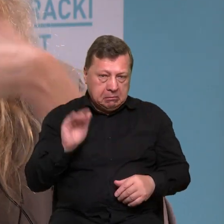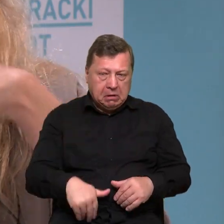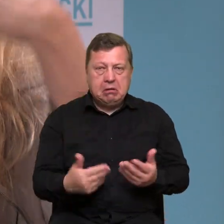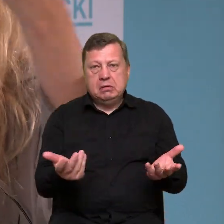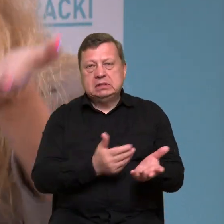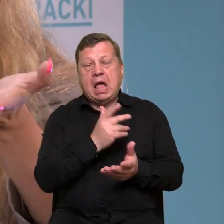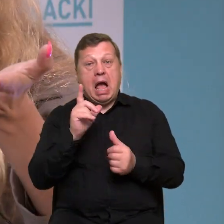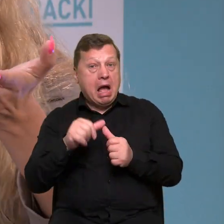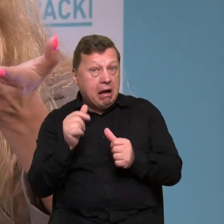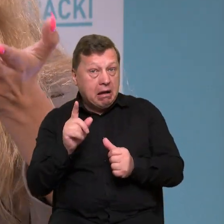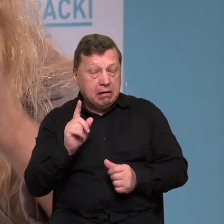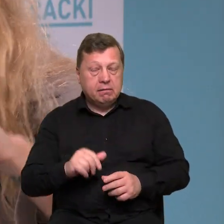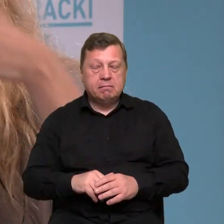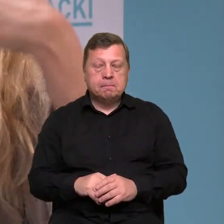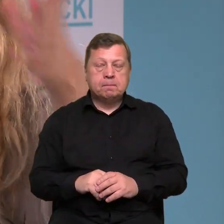Ale